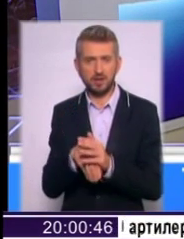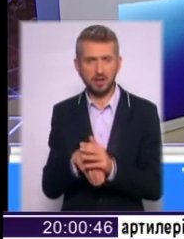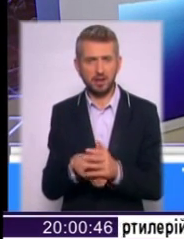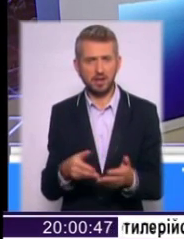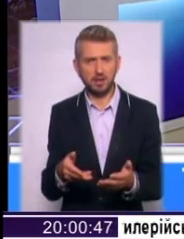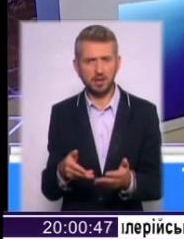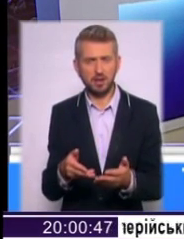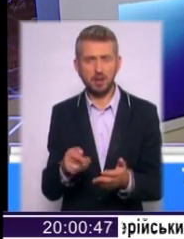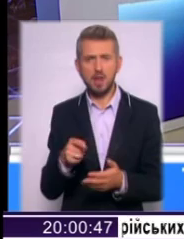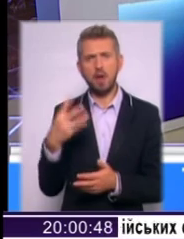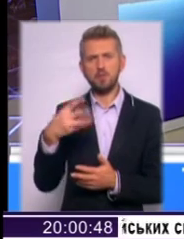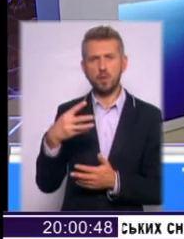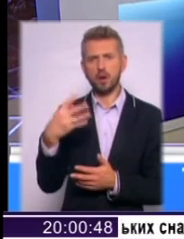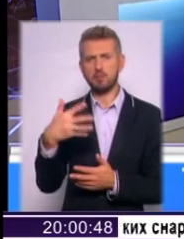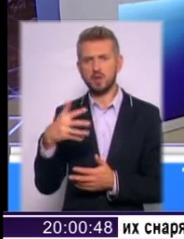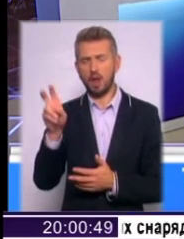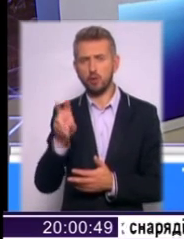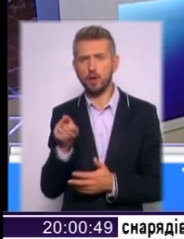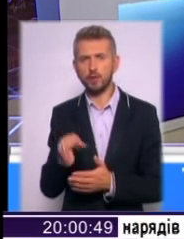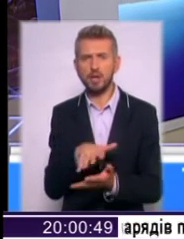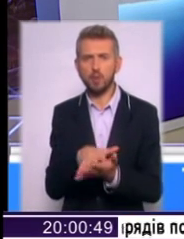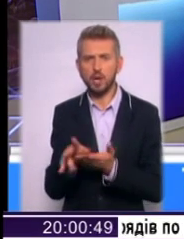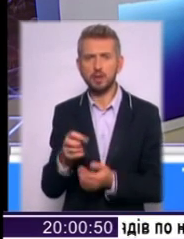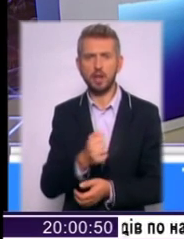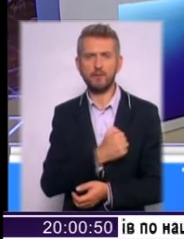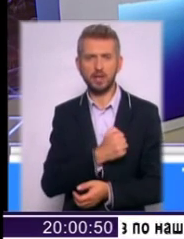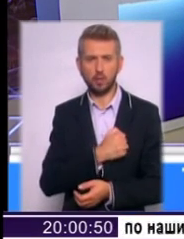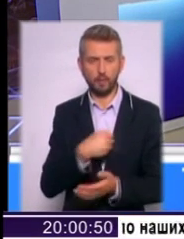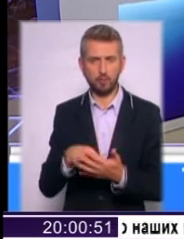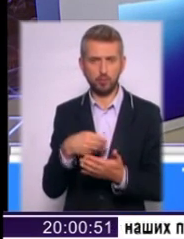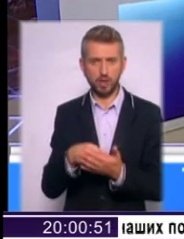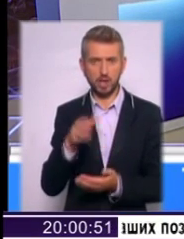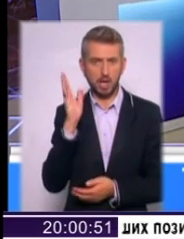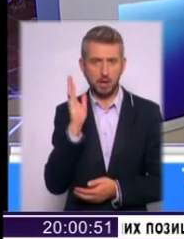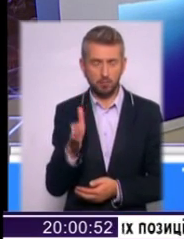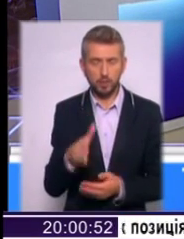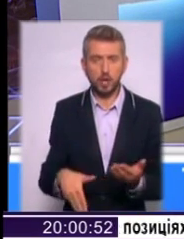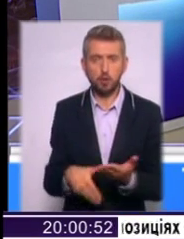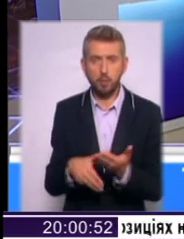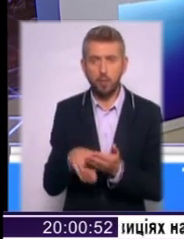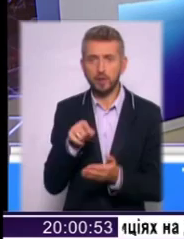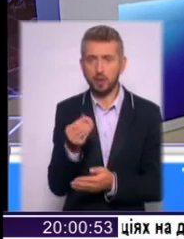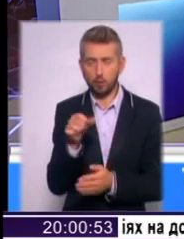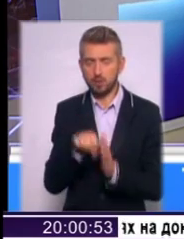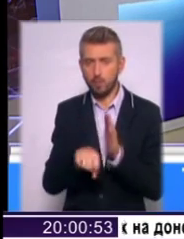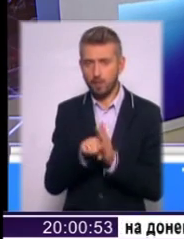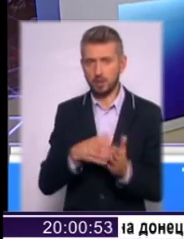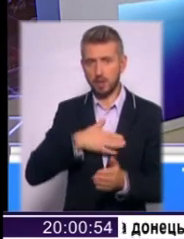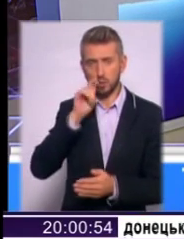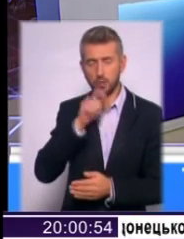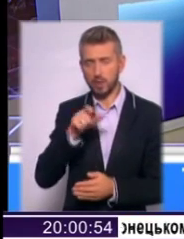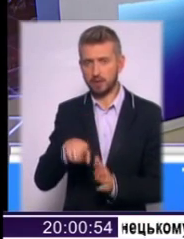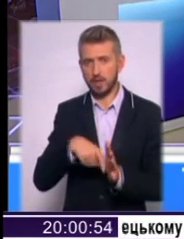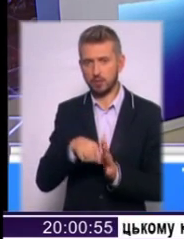кажучи, $40 чи 50, вони потратять на військовий свій бюджет і будуть тим, за допомогою тих грошей вбивати наших українців на